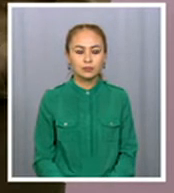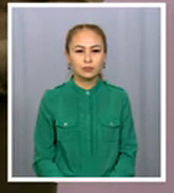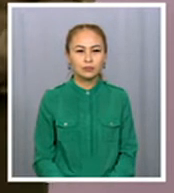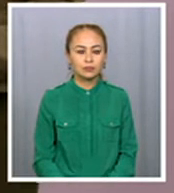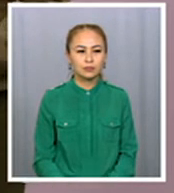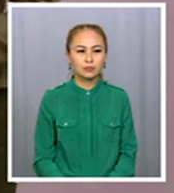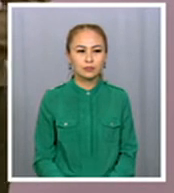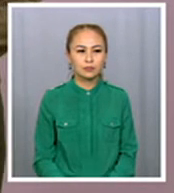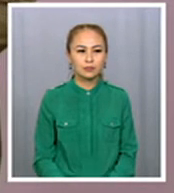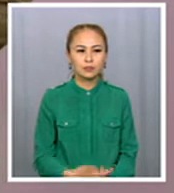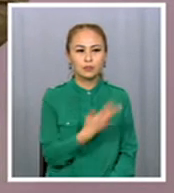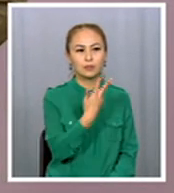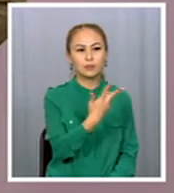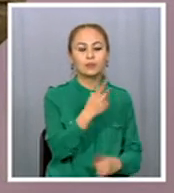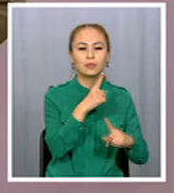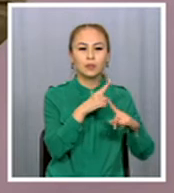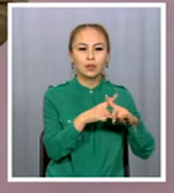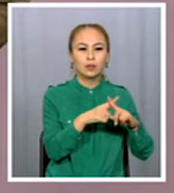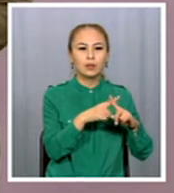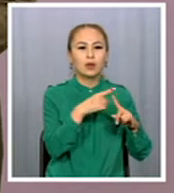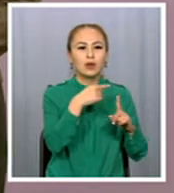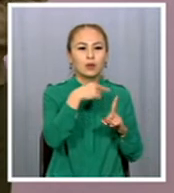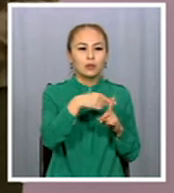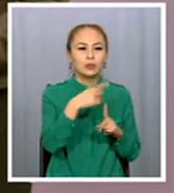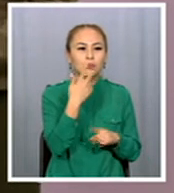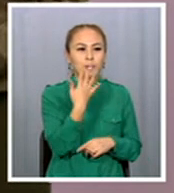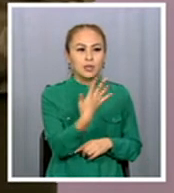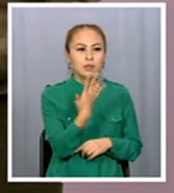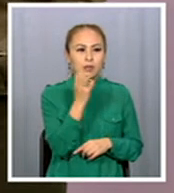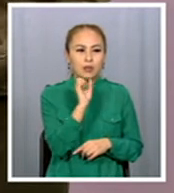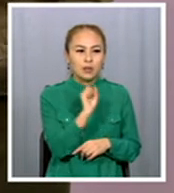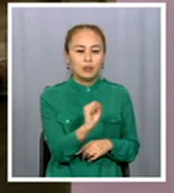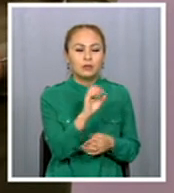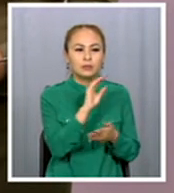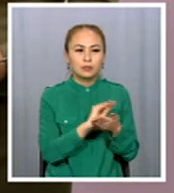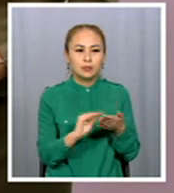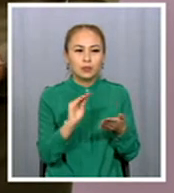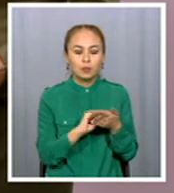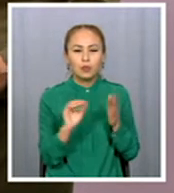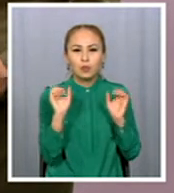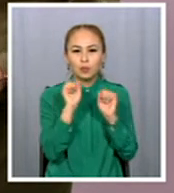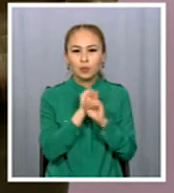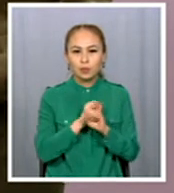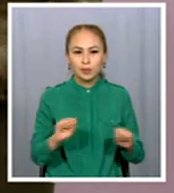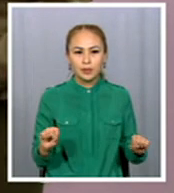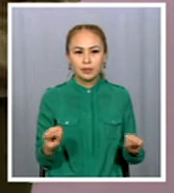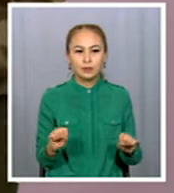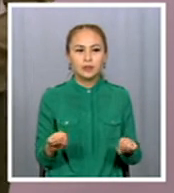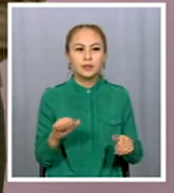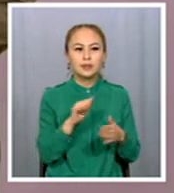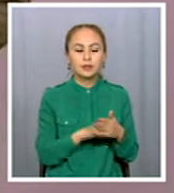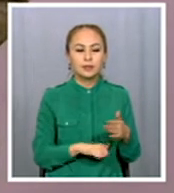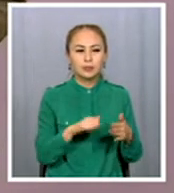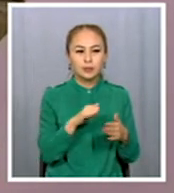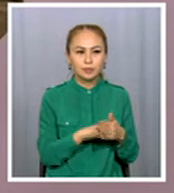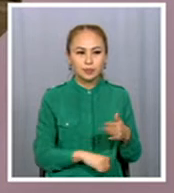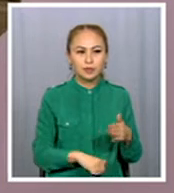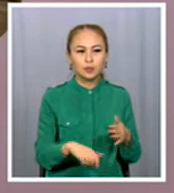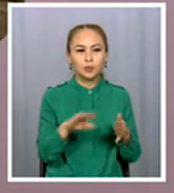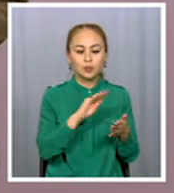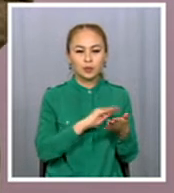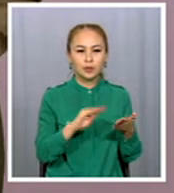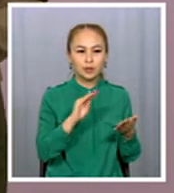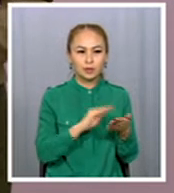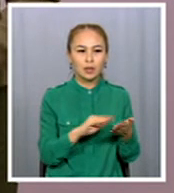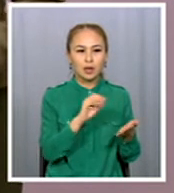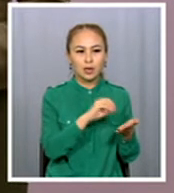тең. 3X пен 5А өрнегін ықшамдауға болмайды. Себебі өрнектің